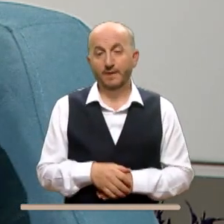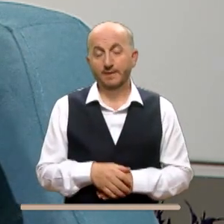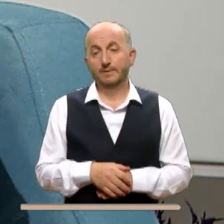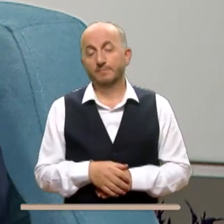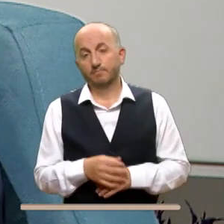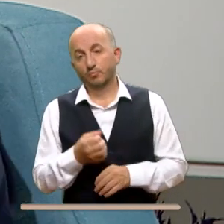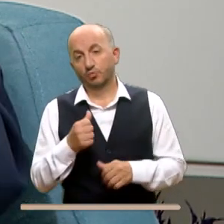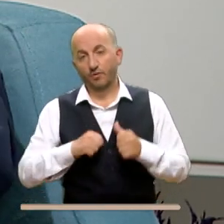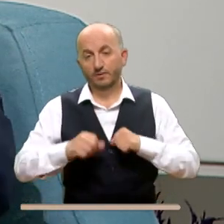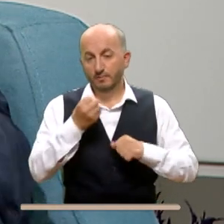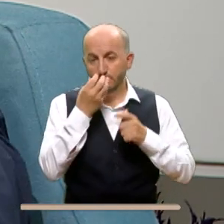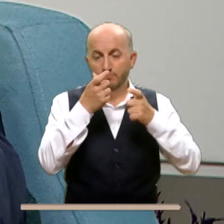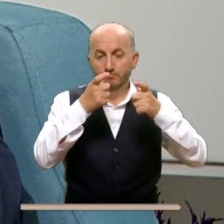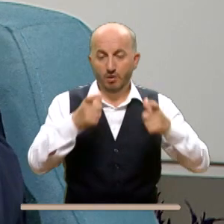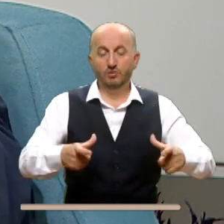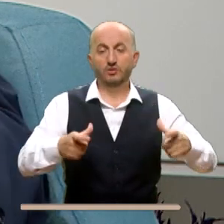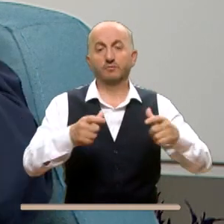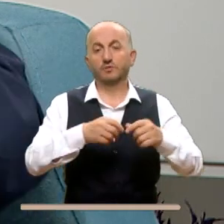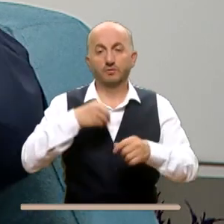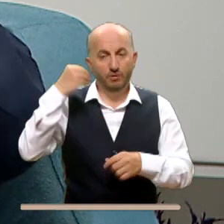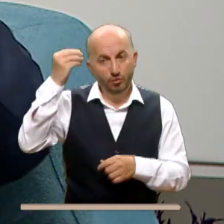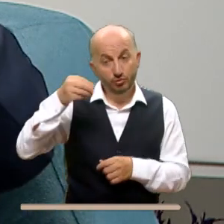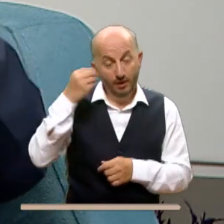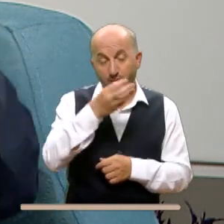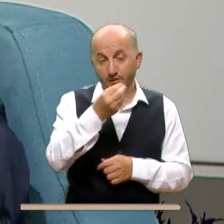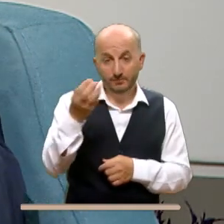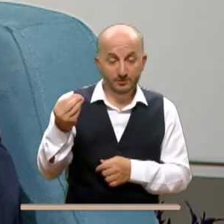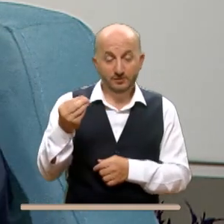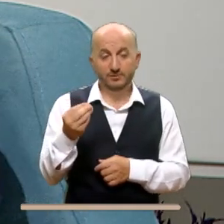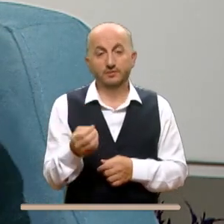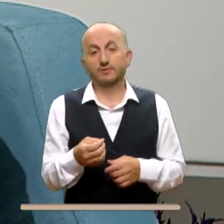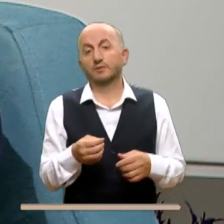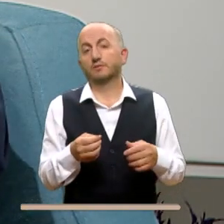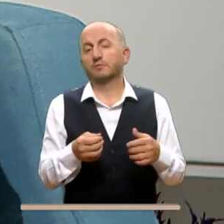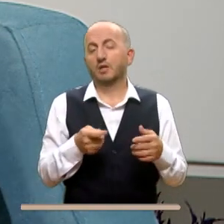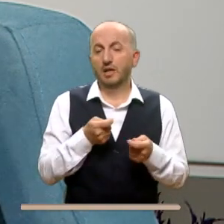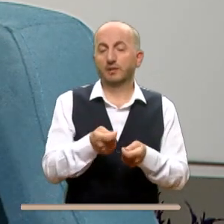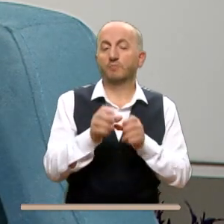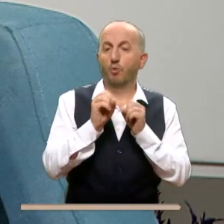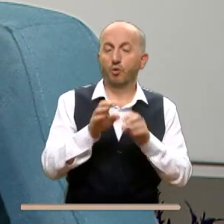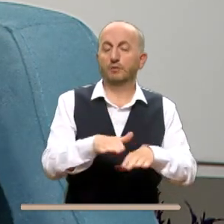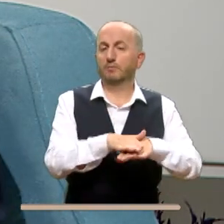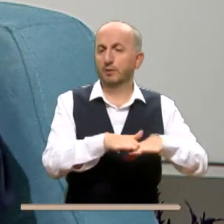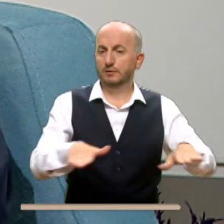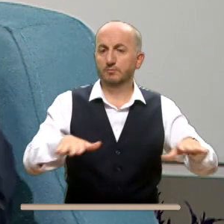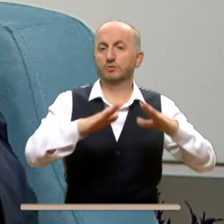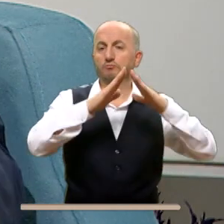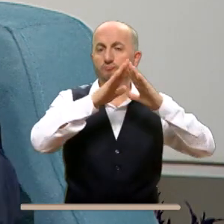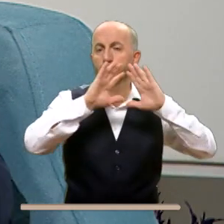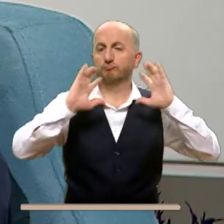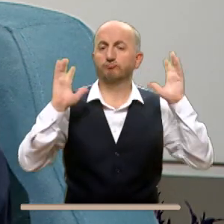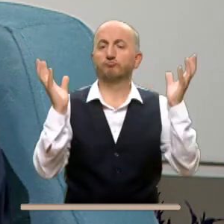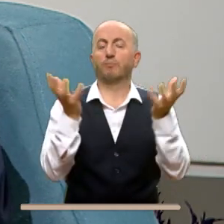yerleşkemizle, akademik kadromuzla, idari kadromuzla, evet, oluşturduğumuz fiziki ve eğitim öğretim altyapısıyla nihai